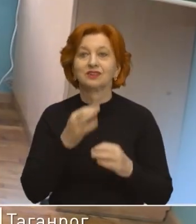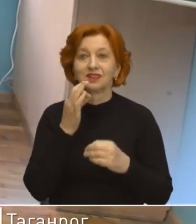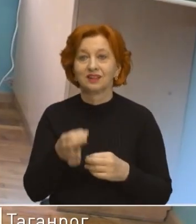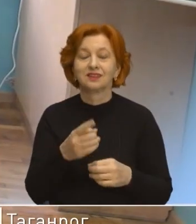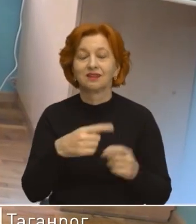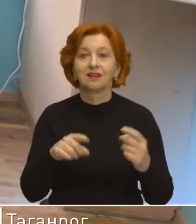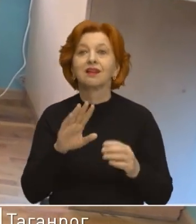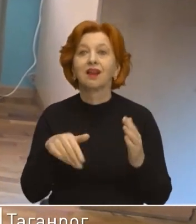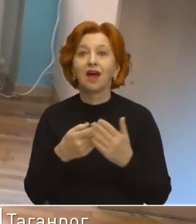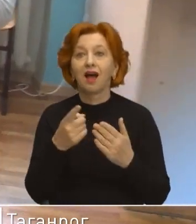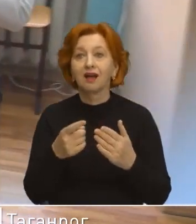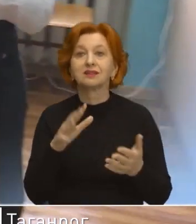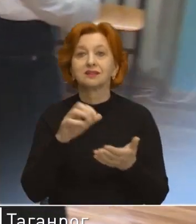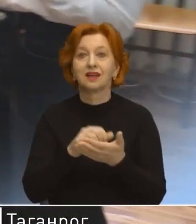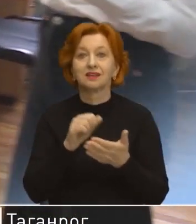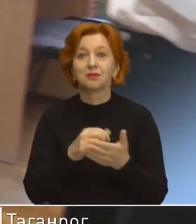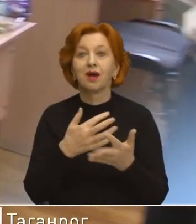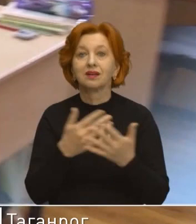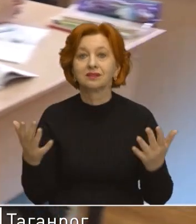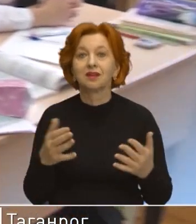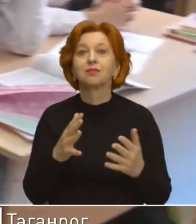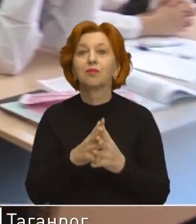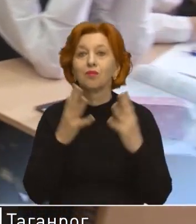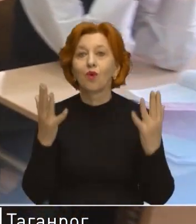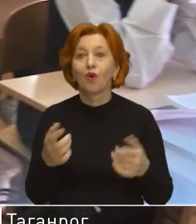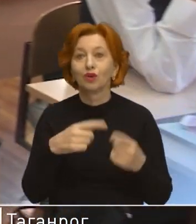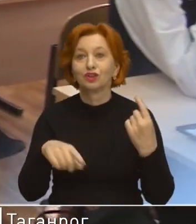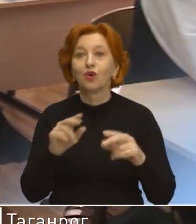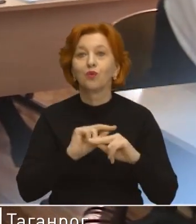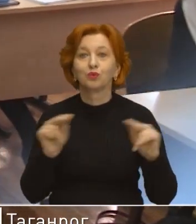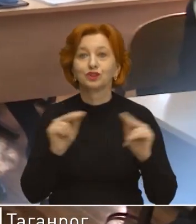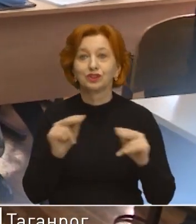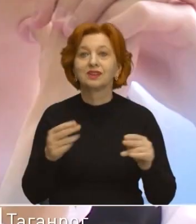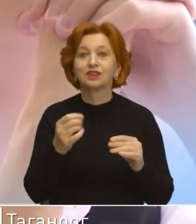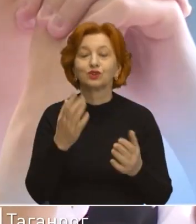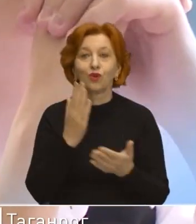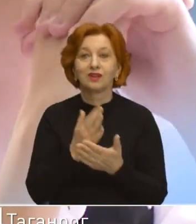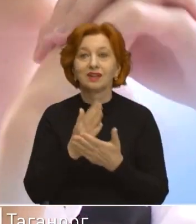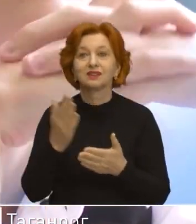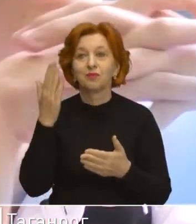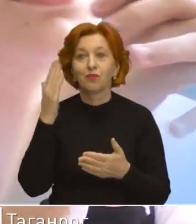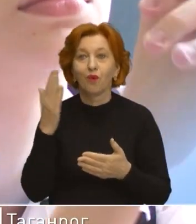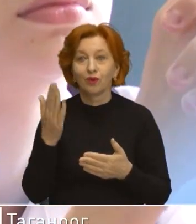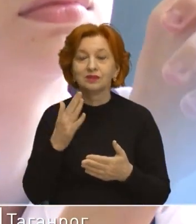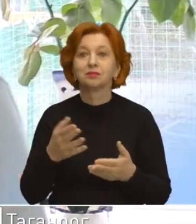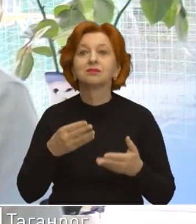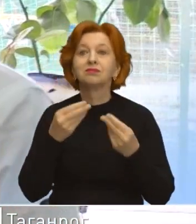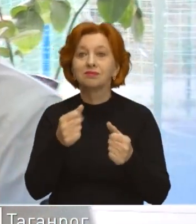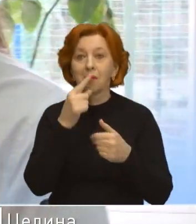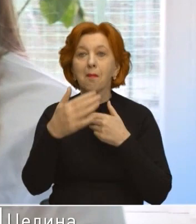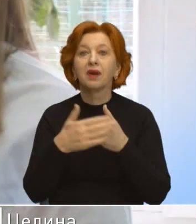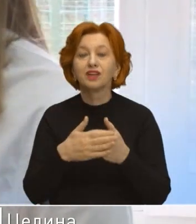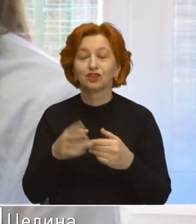Времени публичность занимает много, но доп. Нагрузка не в тягость, признается учитель. Ведь это еще один способ быть ближе к ученикам, а